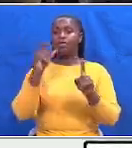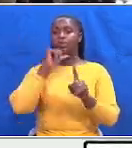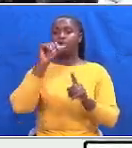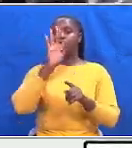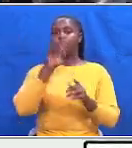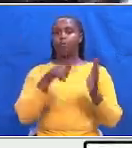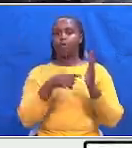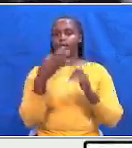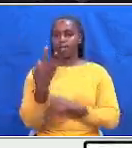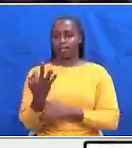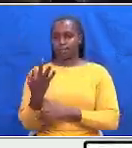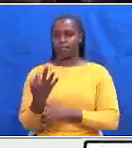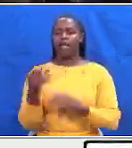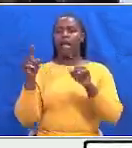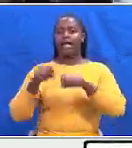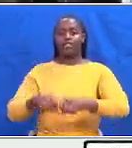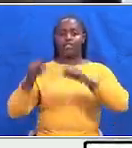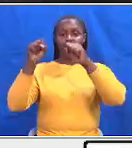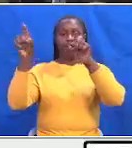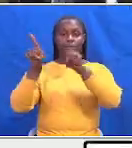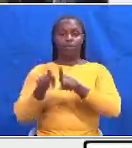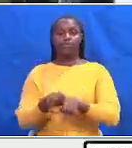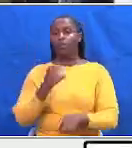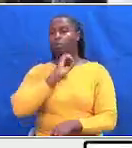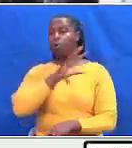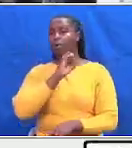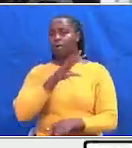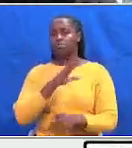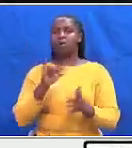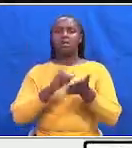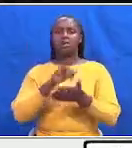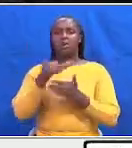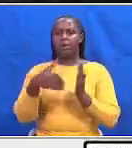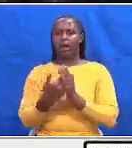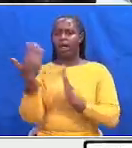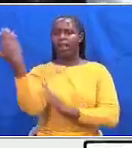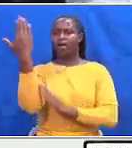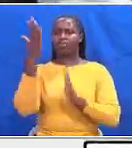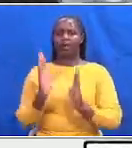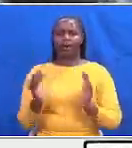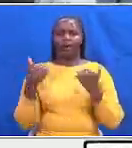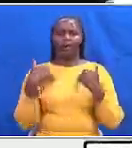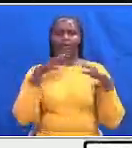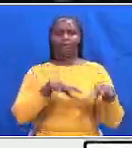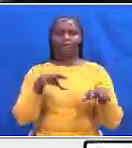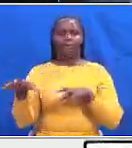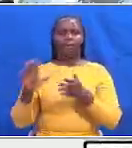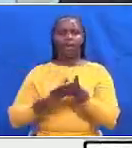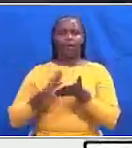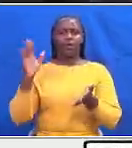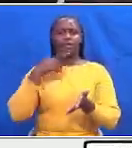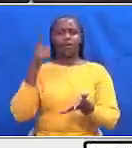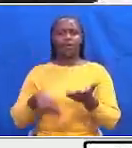Mwenyekiti wa UASU Grace Nyongesa vilevile amelalamikia changamoto ambazo wahadhiri katika vyuo vikuu wamekuwa wakipitia kwa muda mrefu, akisisitiza